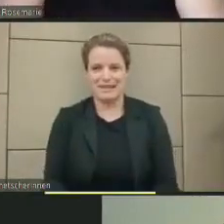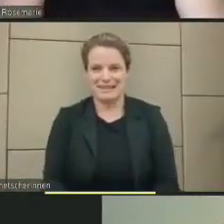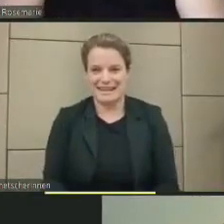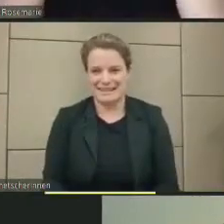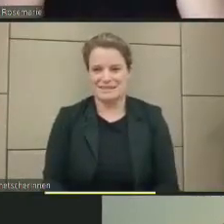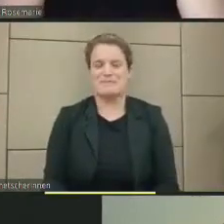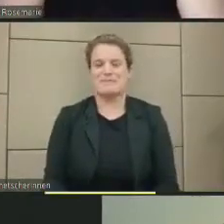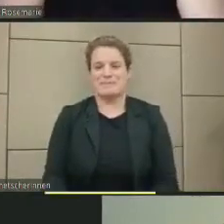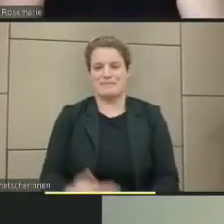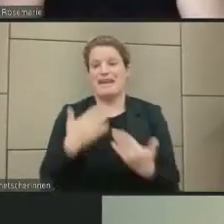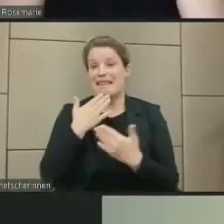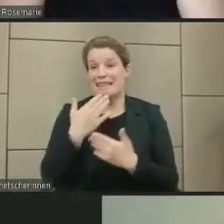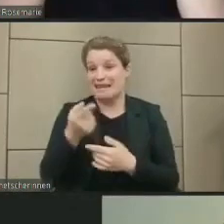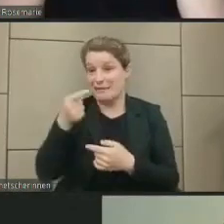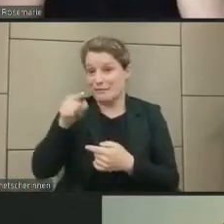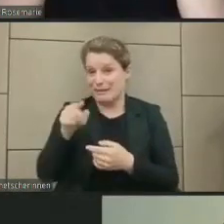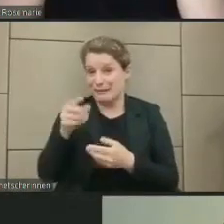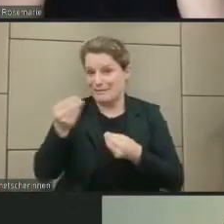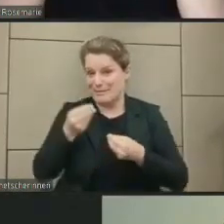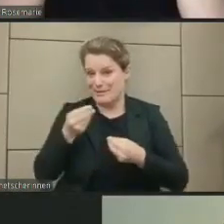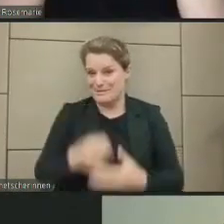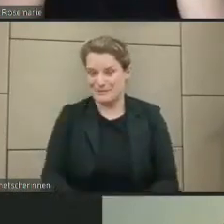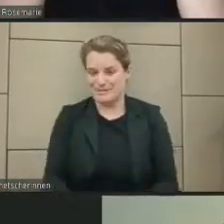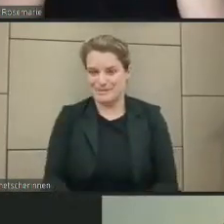Danke für den Tipp.